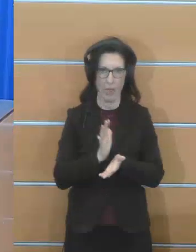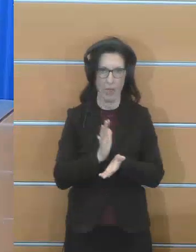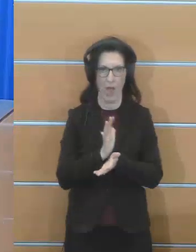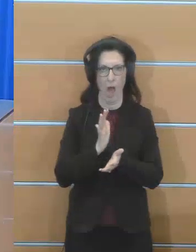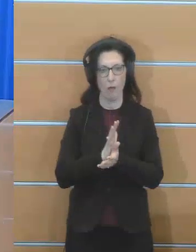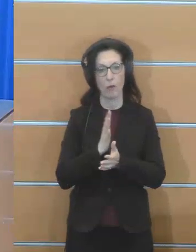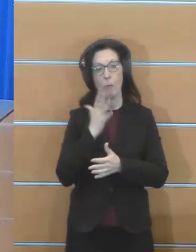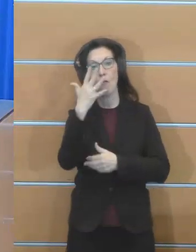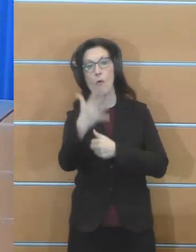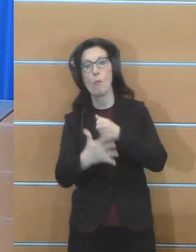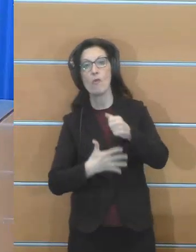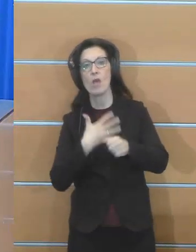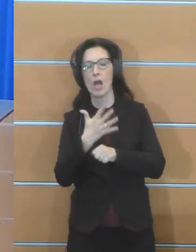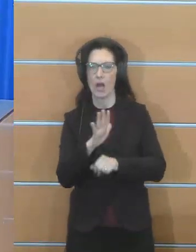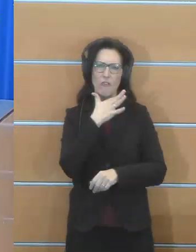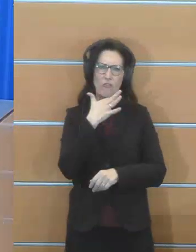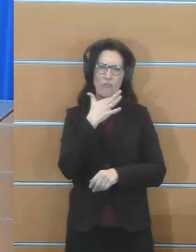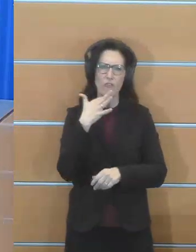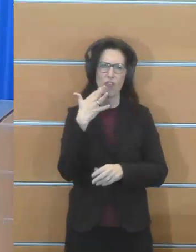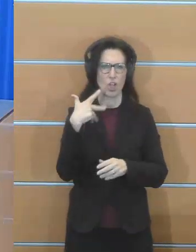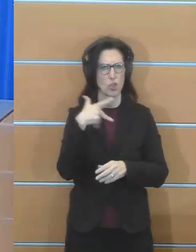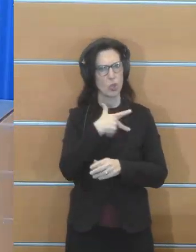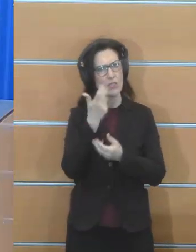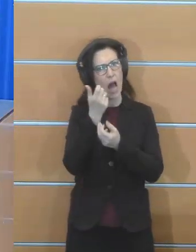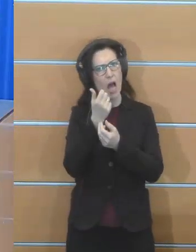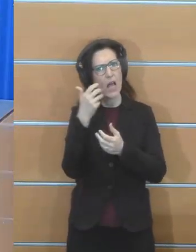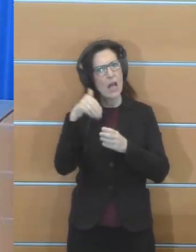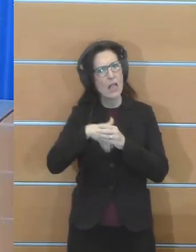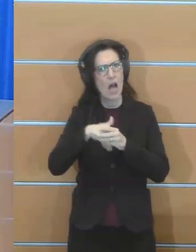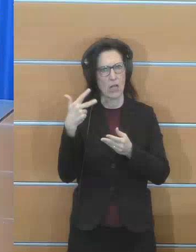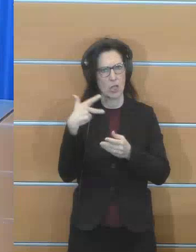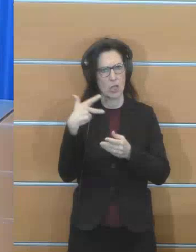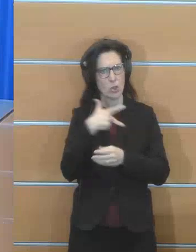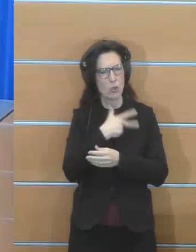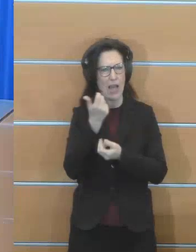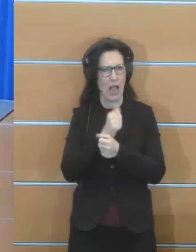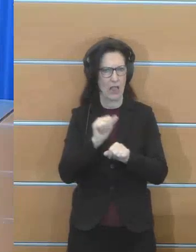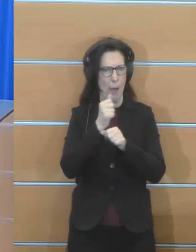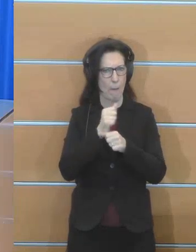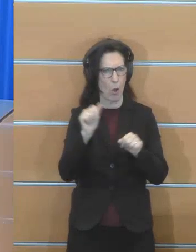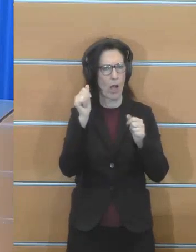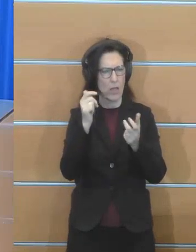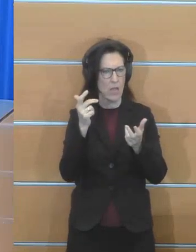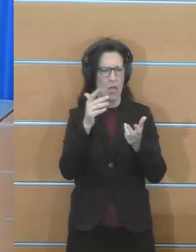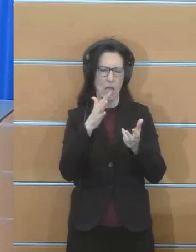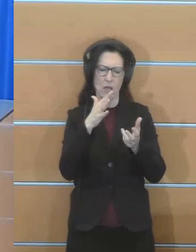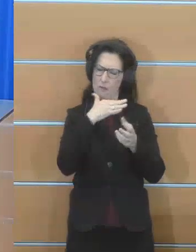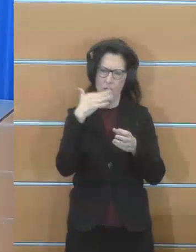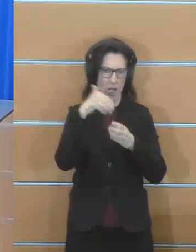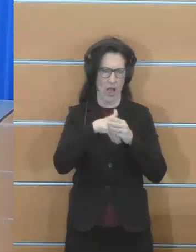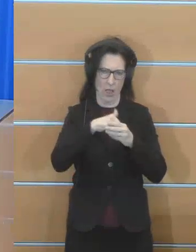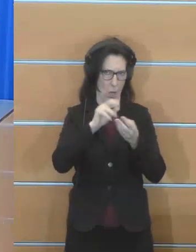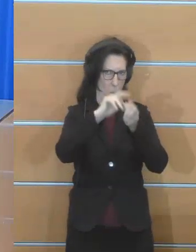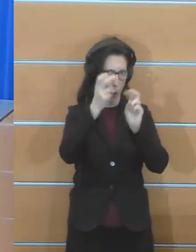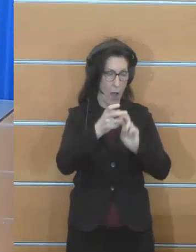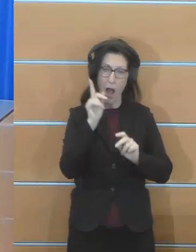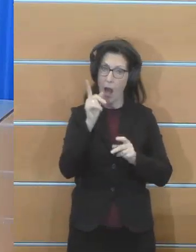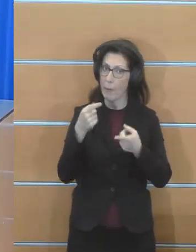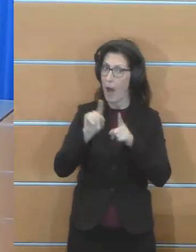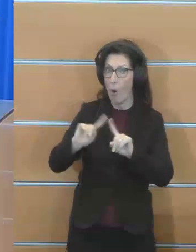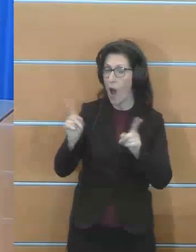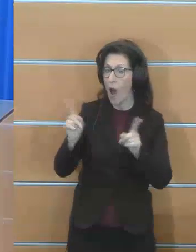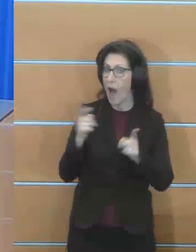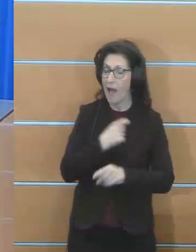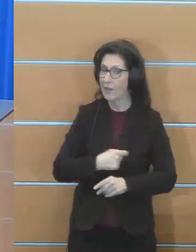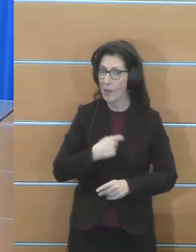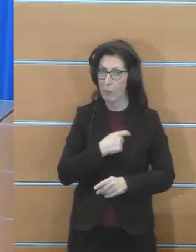möglichst viel sozialdemokratische Inhalte umzusetzen aber auch andere Parteien haben gute